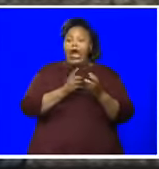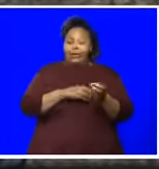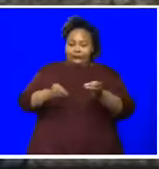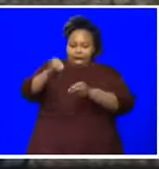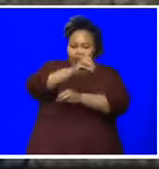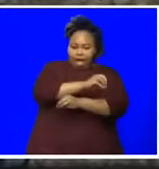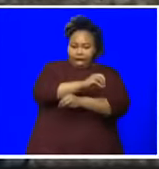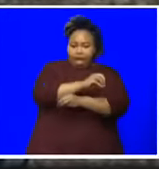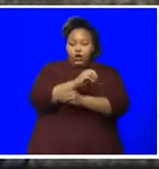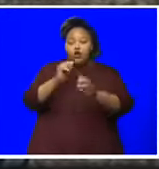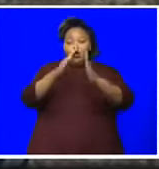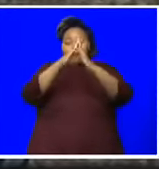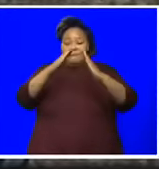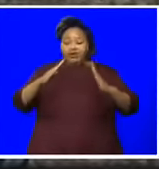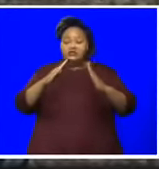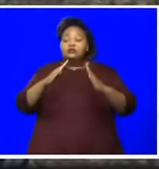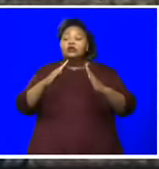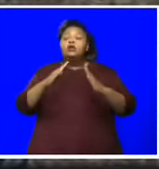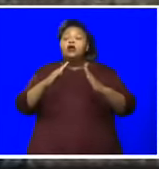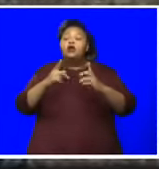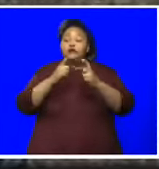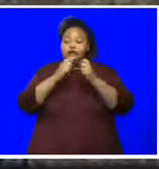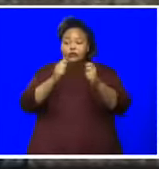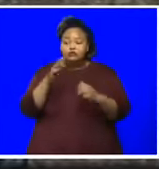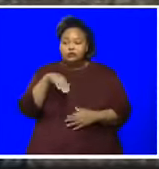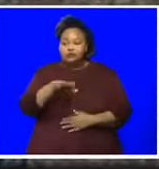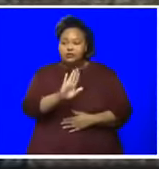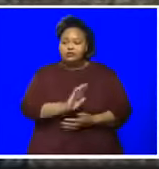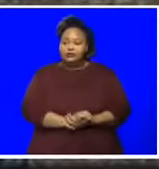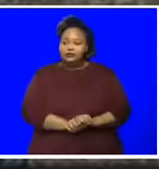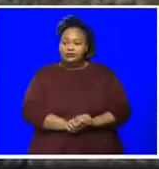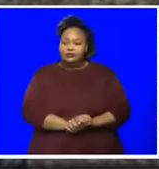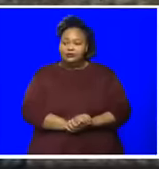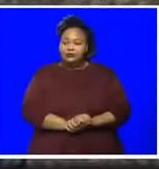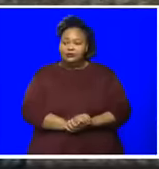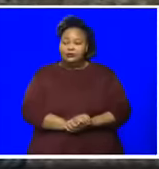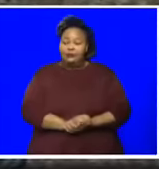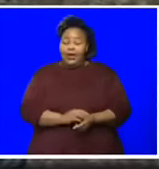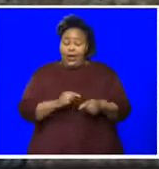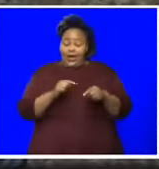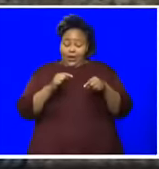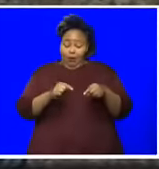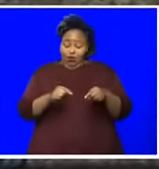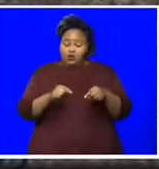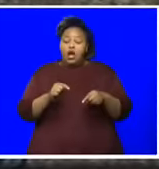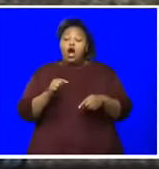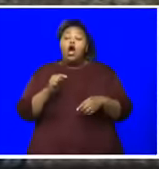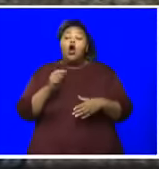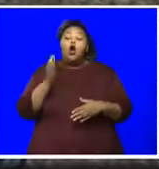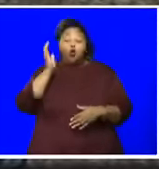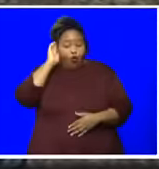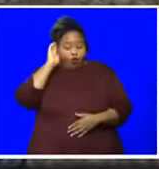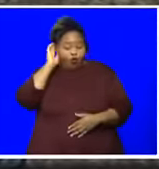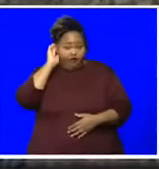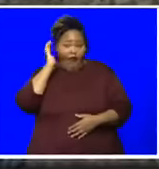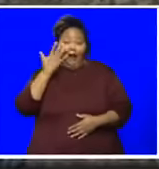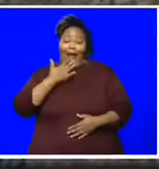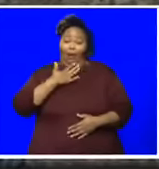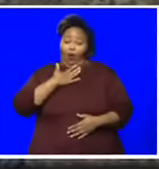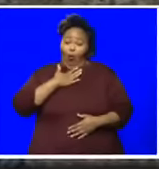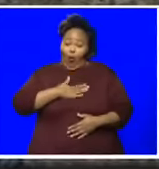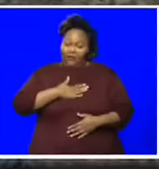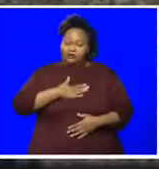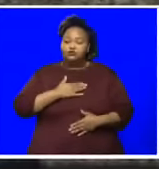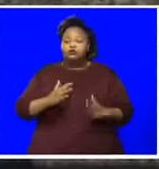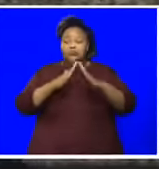nje sitoyicetsa namuhla kuzi. Yenze njani i-commerce ngoba kwanyalo isaveta ukuthi